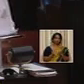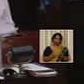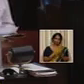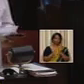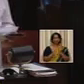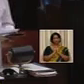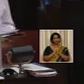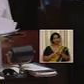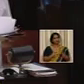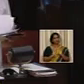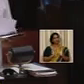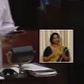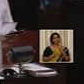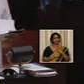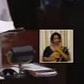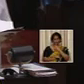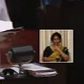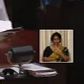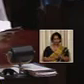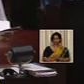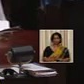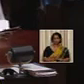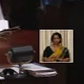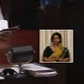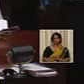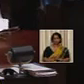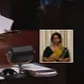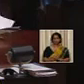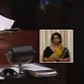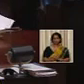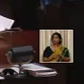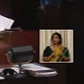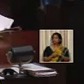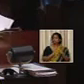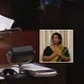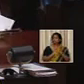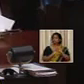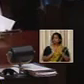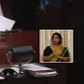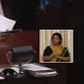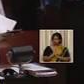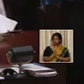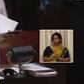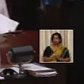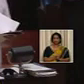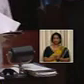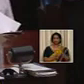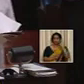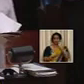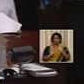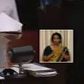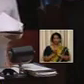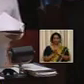ඉක්මනින් ක්‍රියාත්මක කරන්නයි කියලා මම ඉල්ලීමක් කරනවා. ඒ වගේම ගරු අග්‍රාමාත්‍යතුමනි, කළමනාකරණ